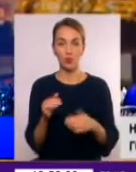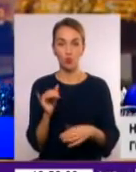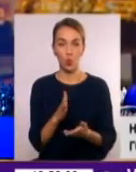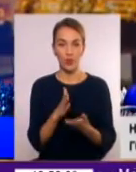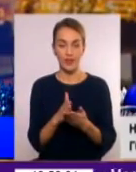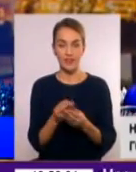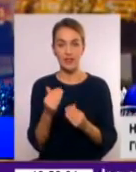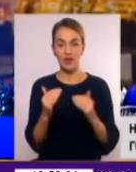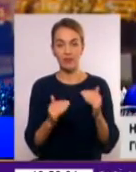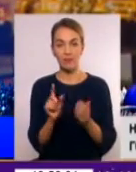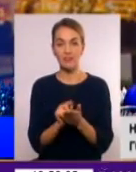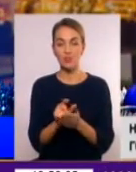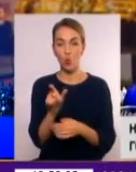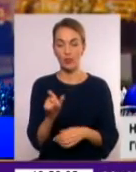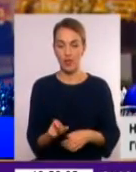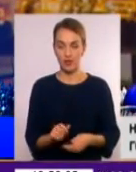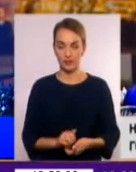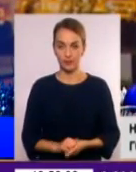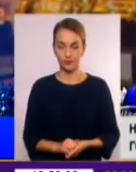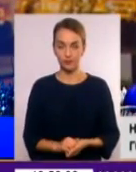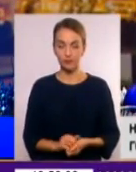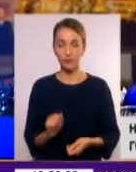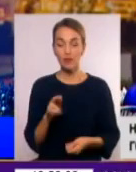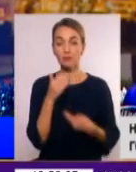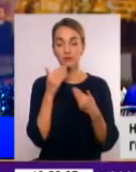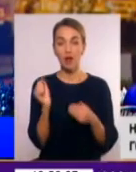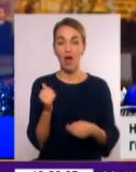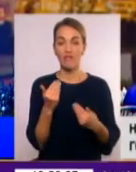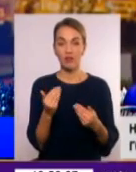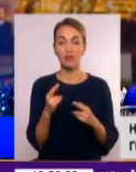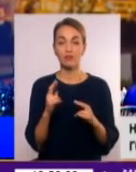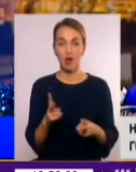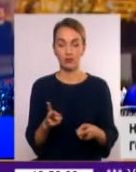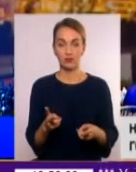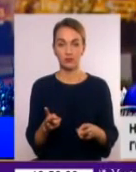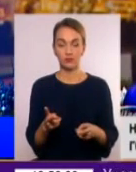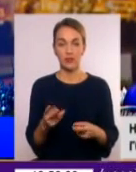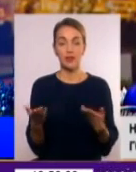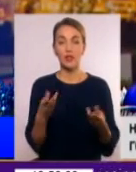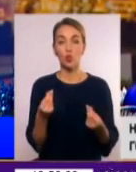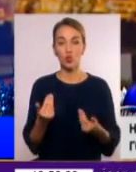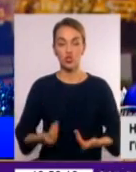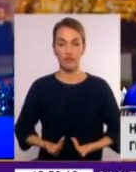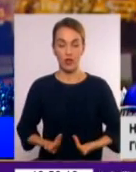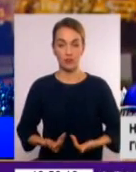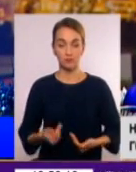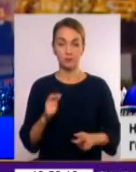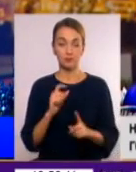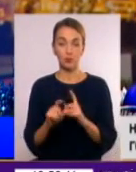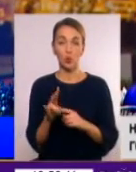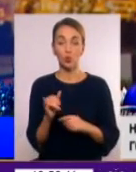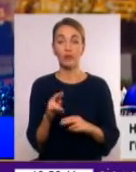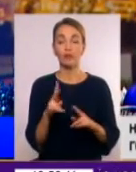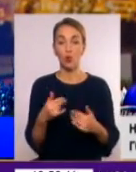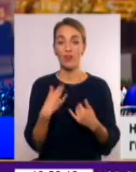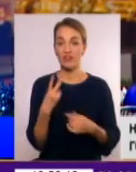є з тарифами, це пенсіонер. А я його запитую, а ви як? Ну, на які гроші ви живете? І він сказав, як, у